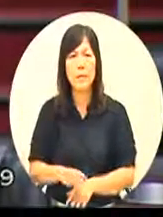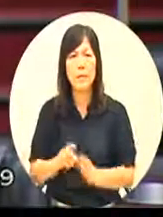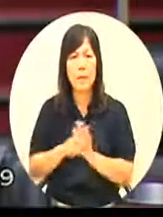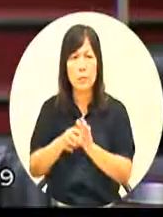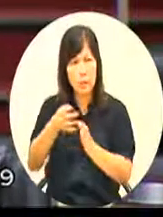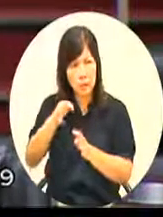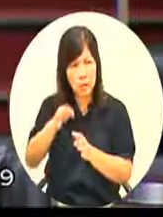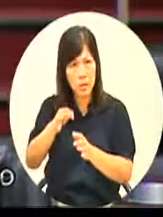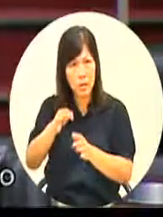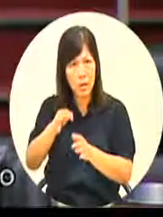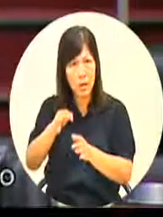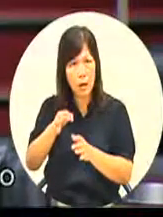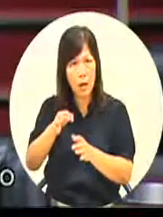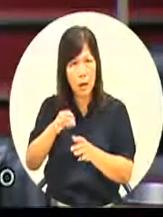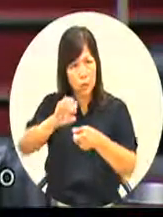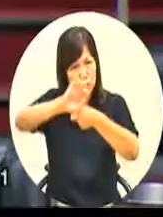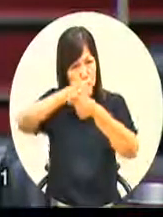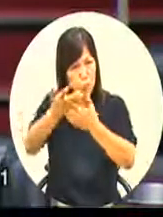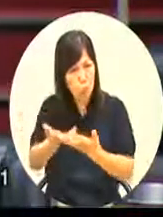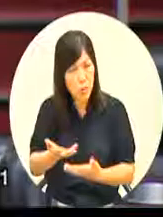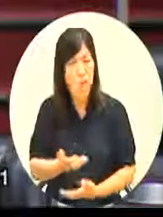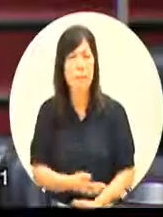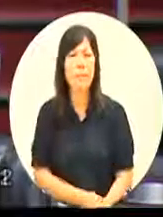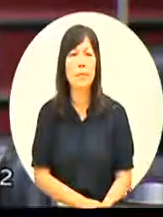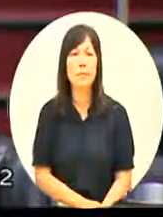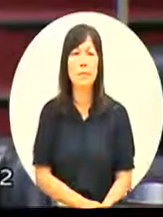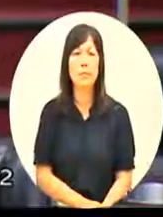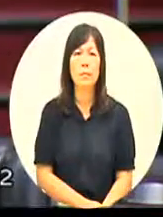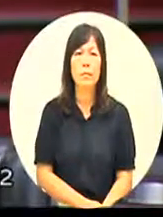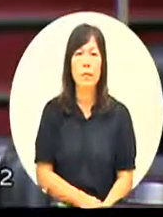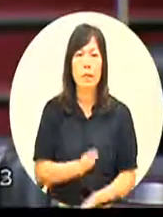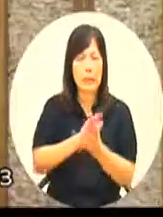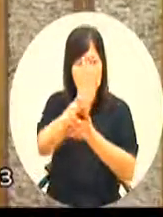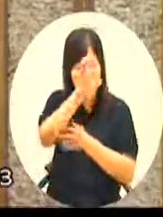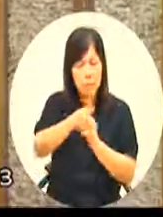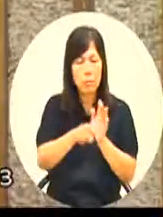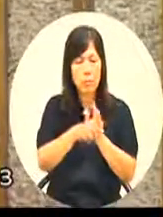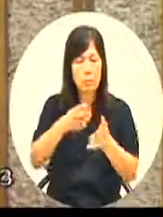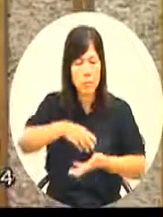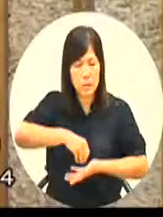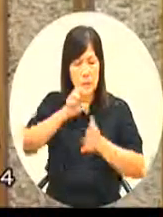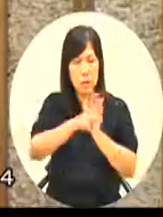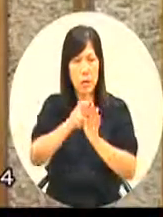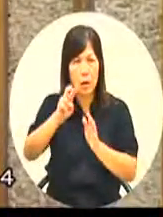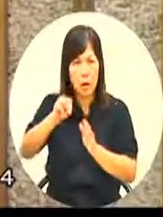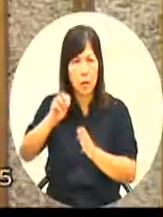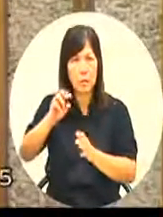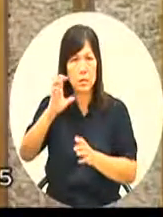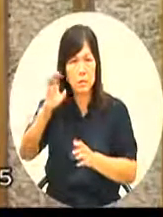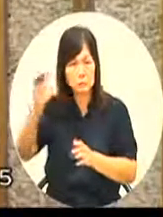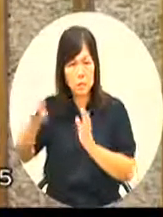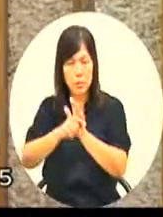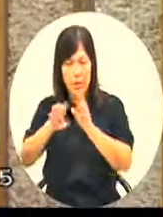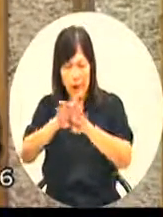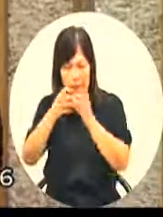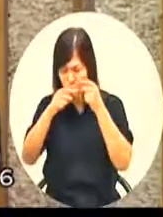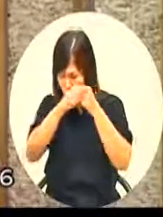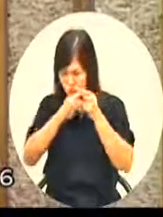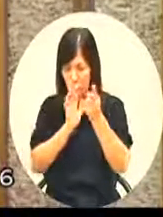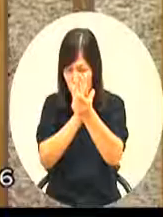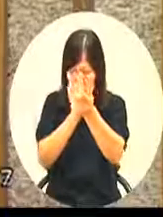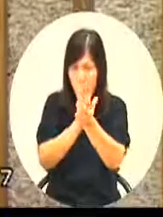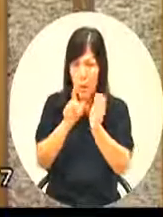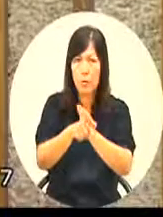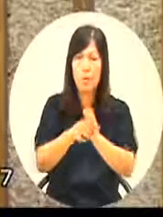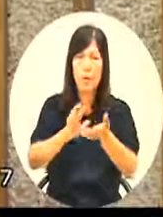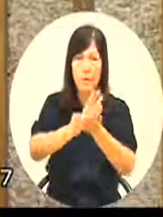费的标准还会再增加吗？ 没有，就是未来就是跟他提到的 NCC 现在也正在研拟推动，未来立